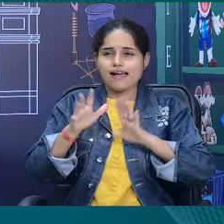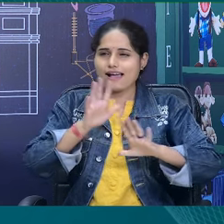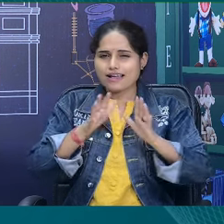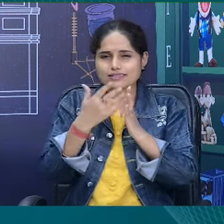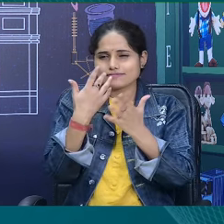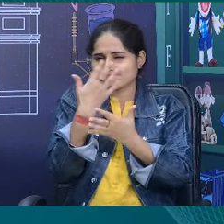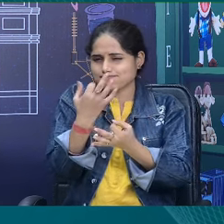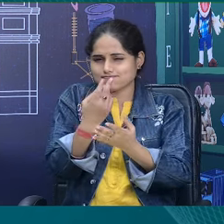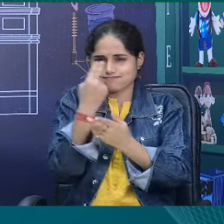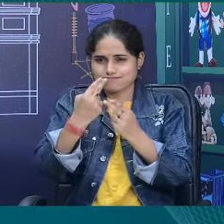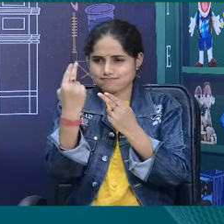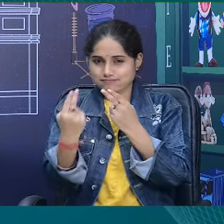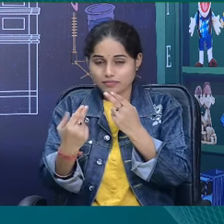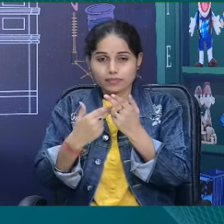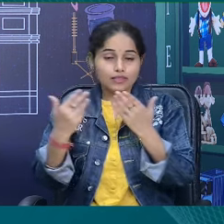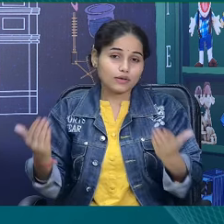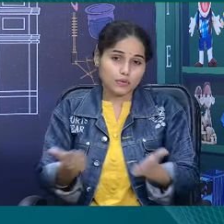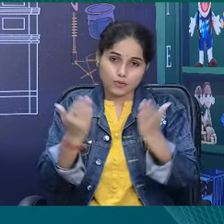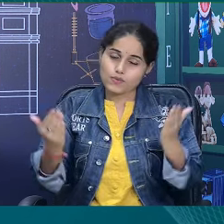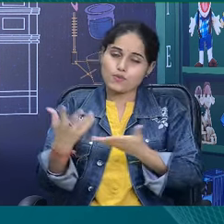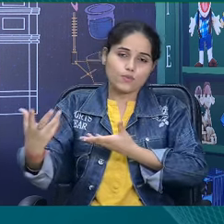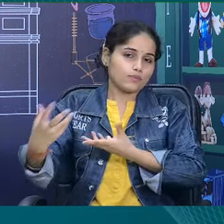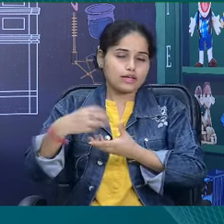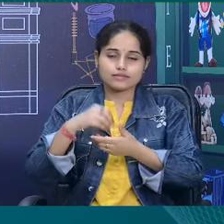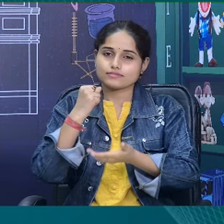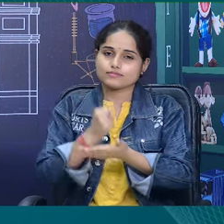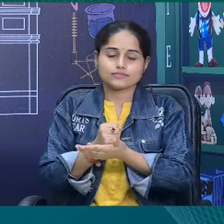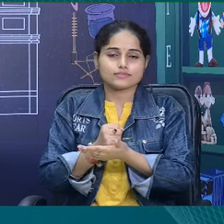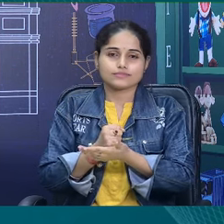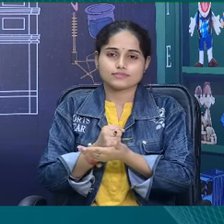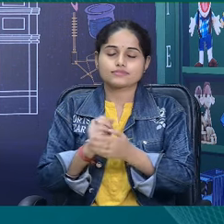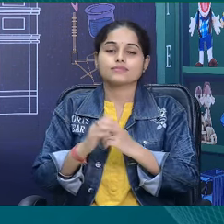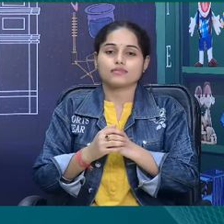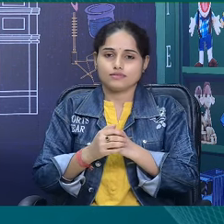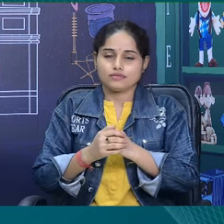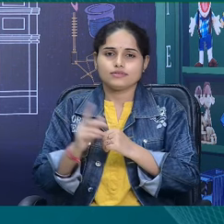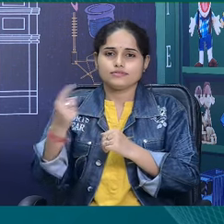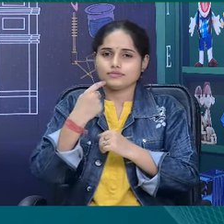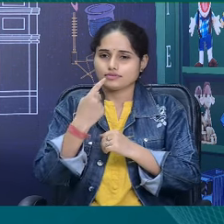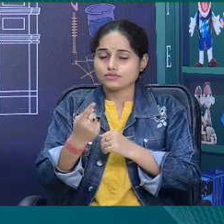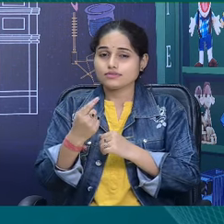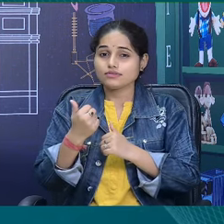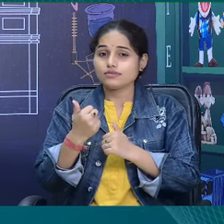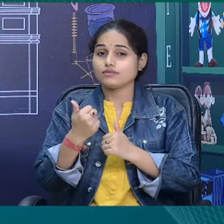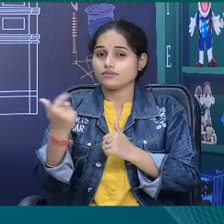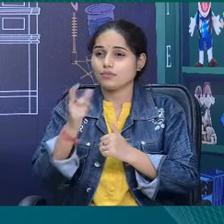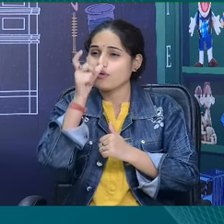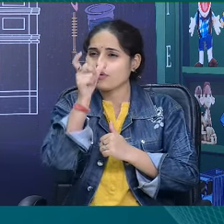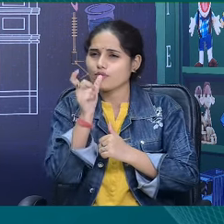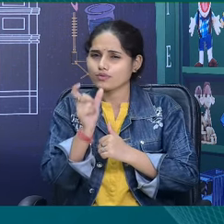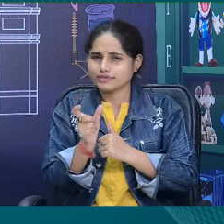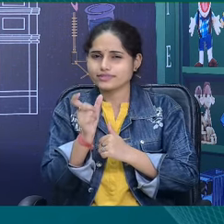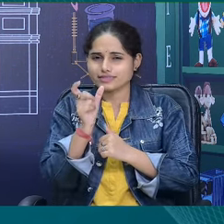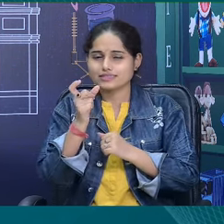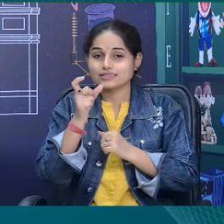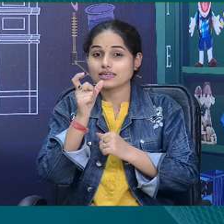ज्यादा कह सकते हैं बढ़ावा देना है इल्व करना है तो आपने बताया बहुत अच्छे शब्द है बहुत अच्छा टर्म